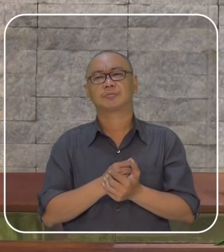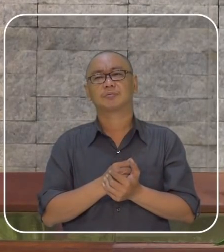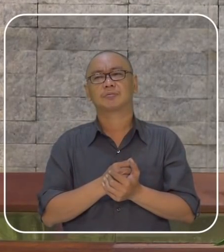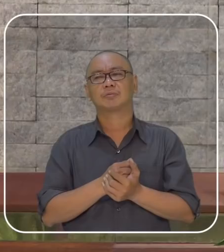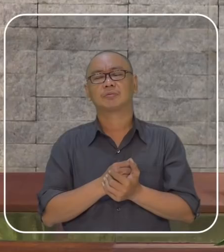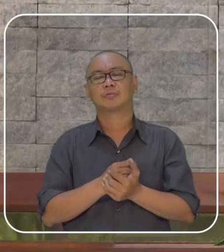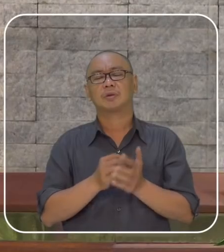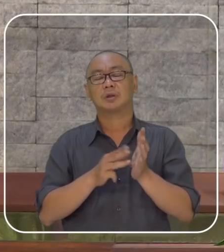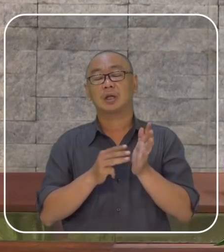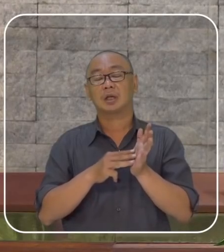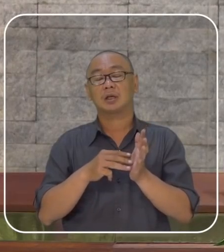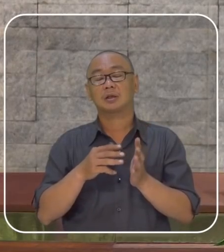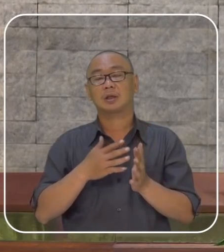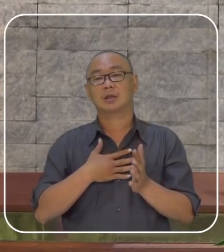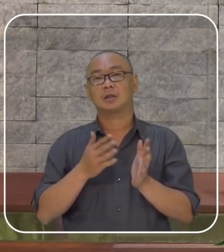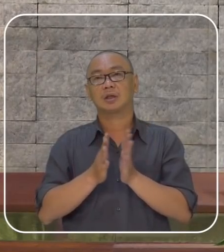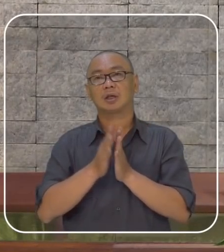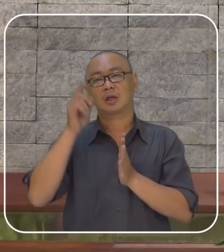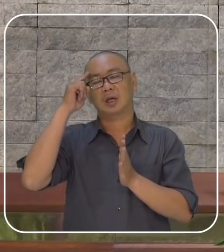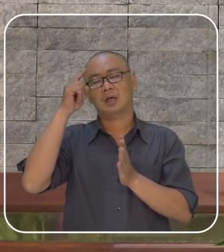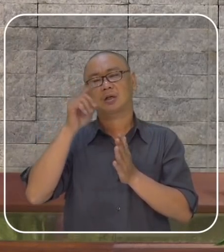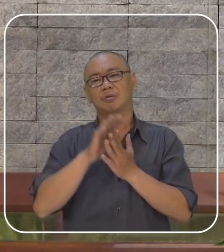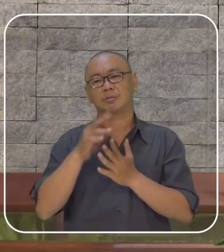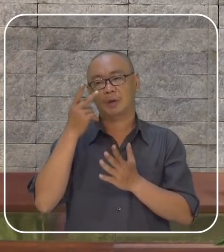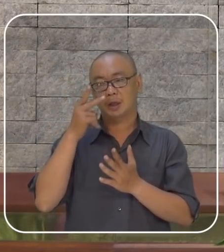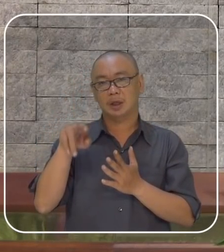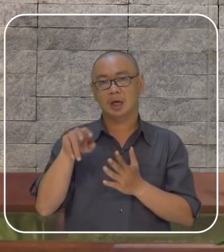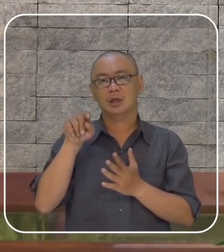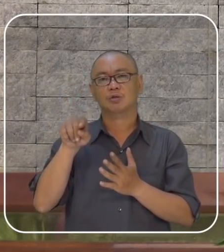saya juga dengan Allah. Tuhan akan memperhatikan itu.